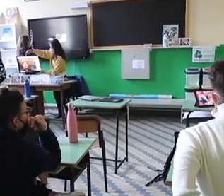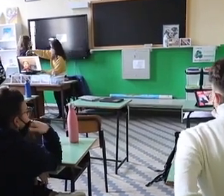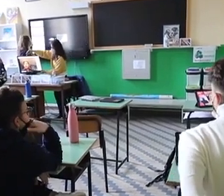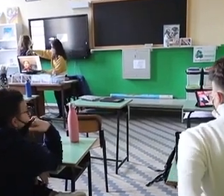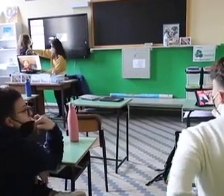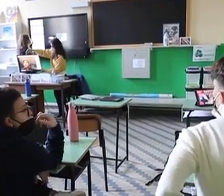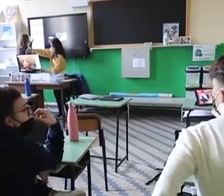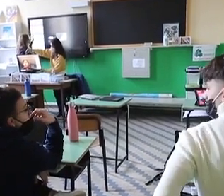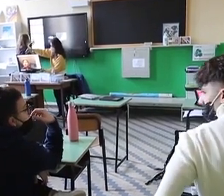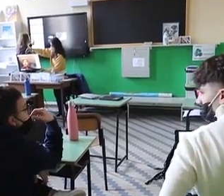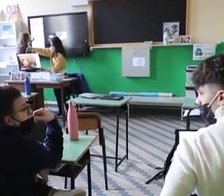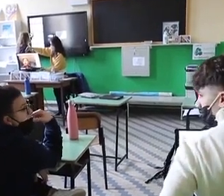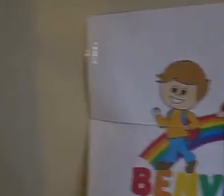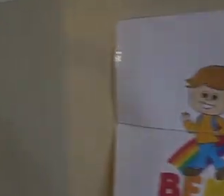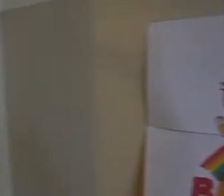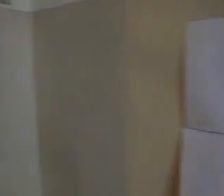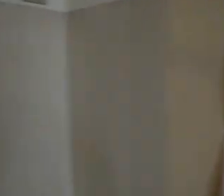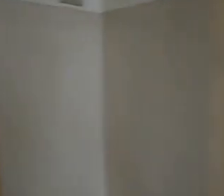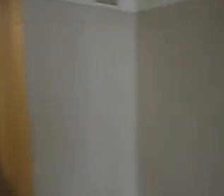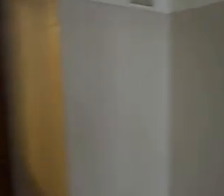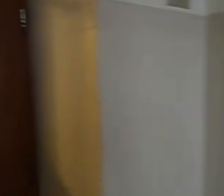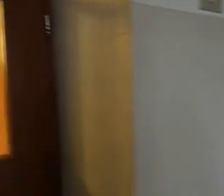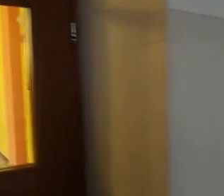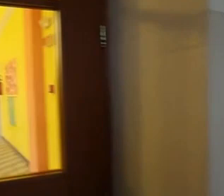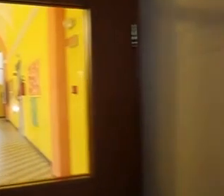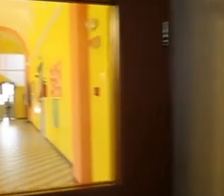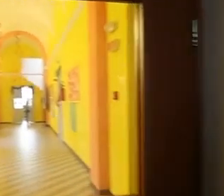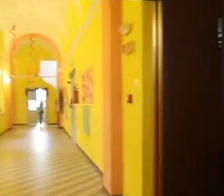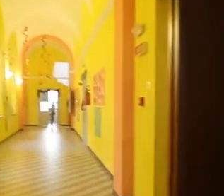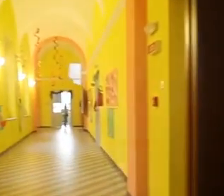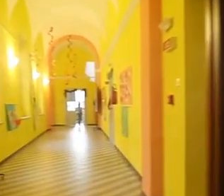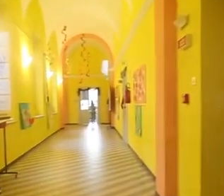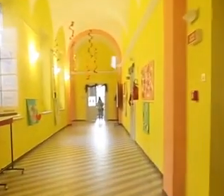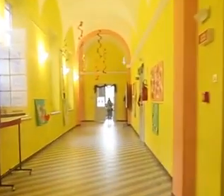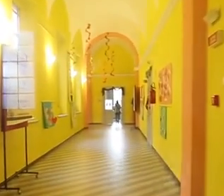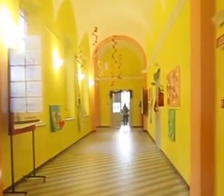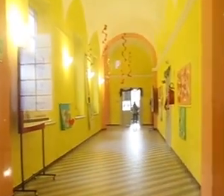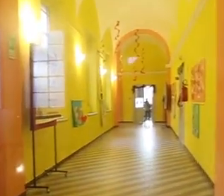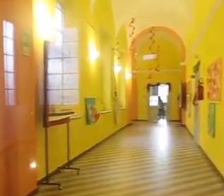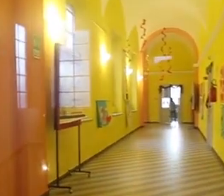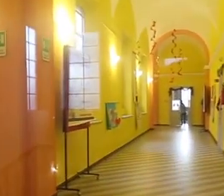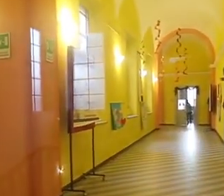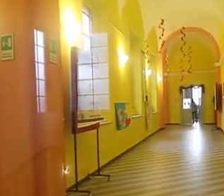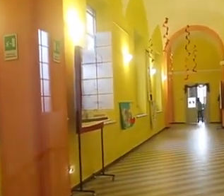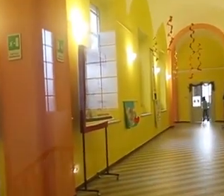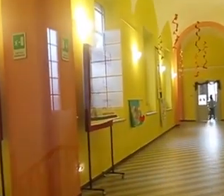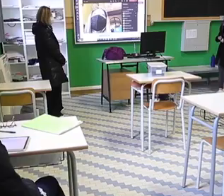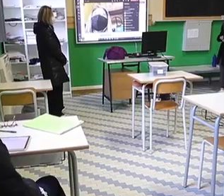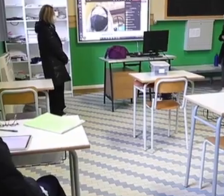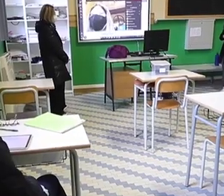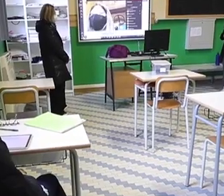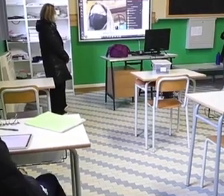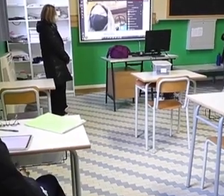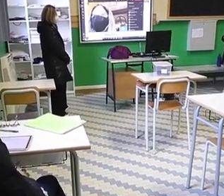garantire maggiore presenza in aula serve un meccanismo che isola i positivi ma lascia strutturalmente le classi in presenza gli fa eco il presidente